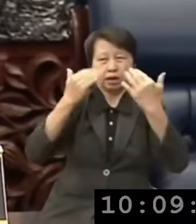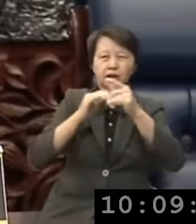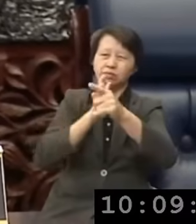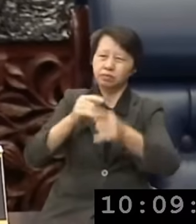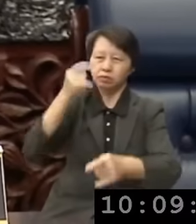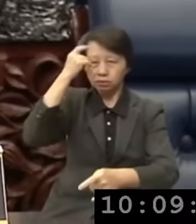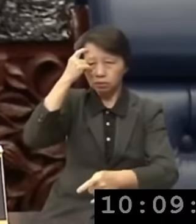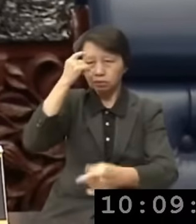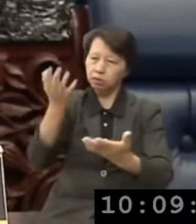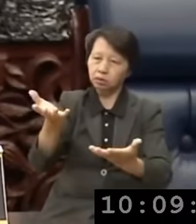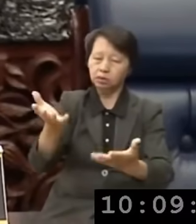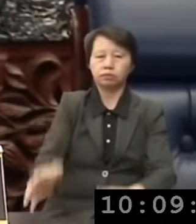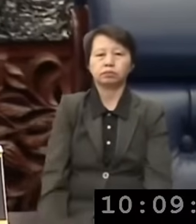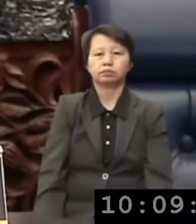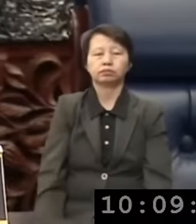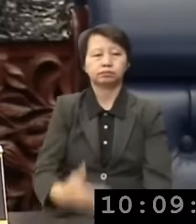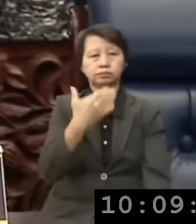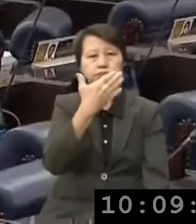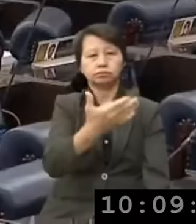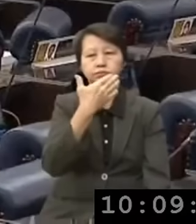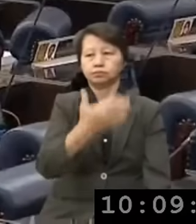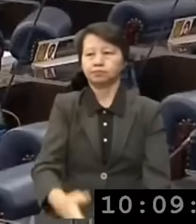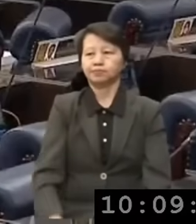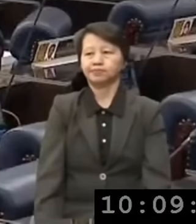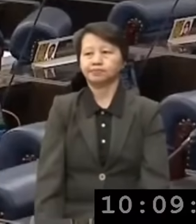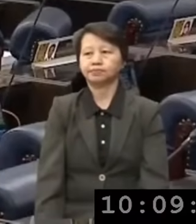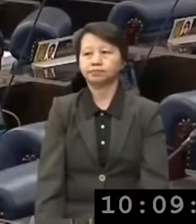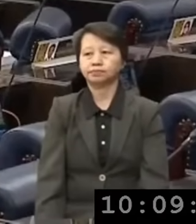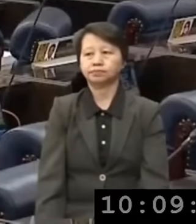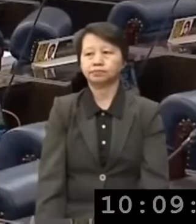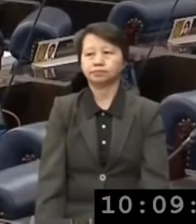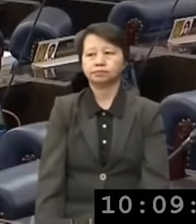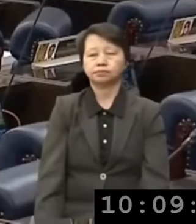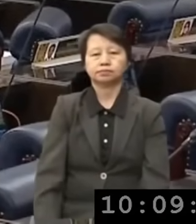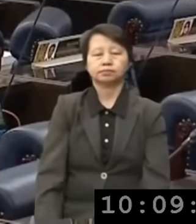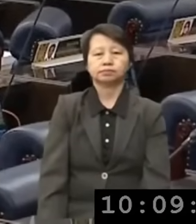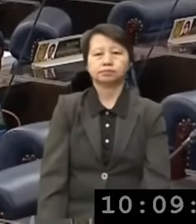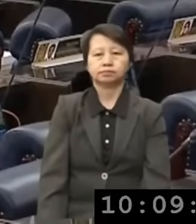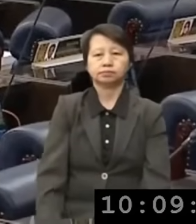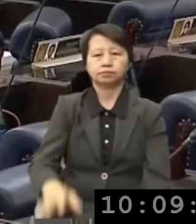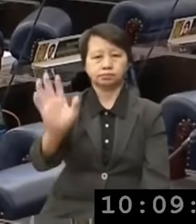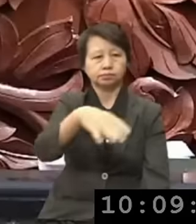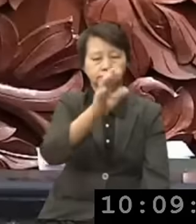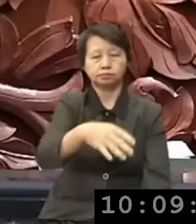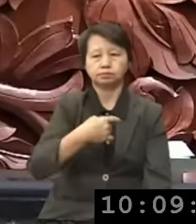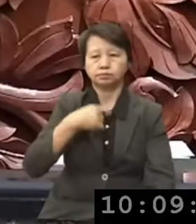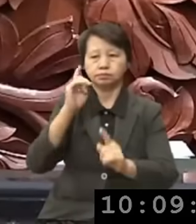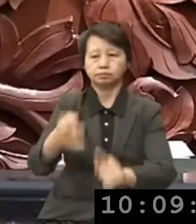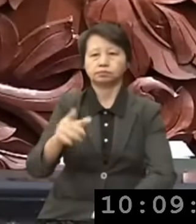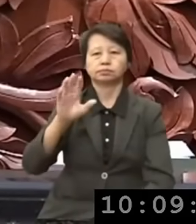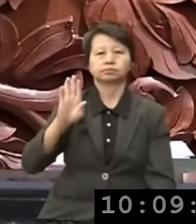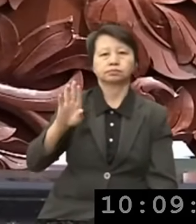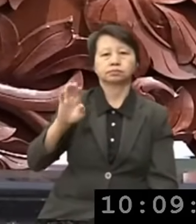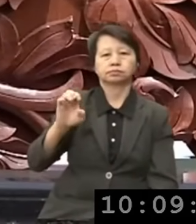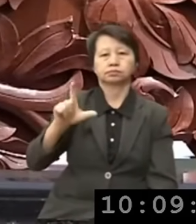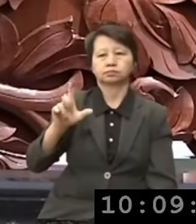ituima kasih yang berhormat speaker Terima kasih nan perkara yang samaap saya jawab duluran sebaburan